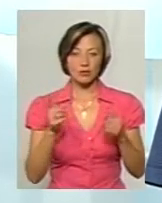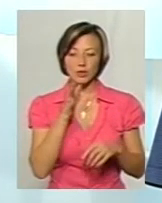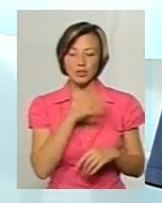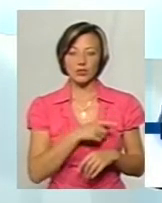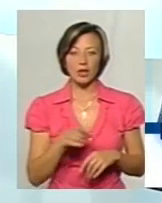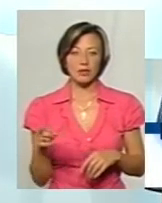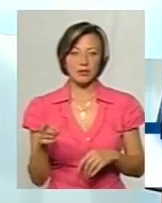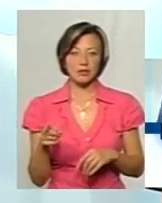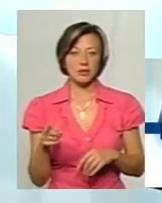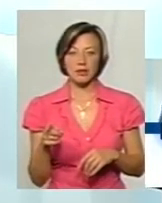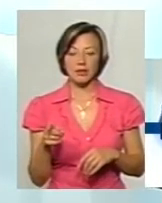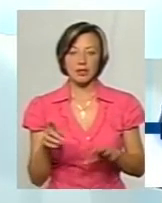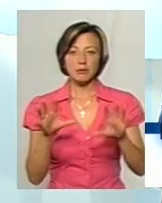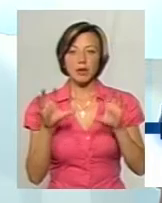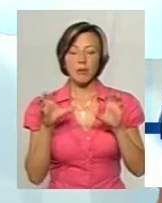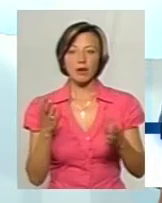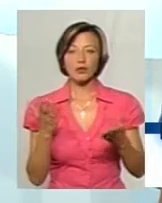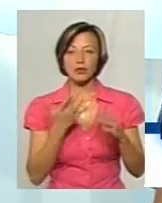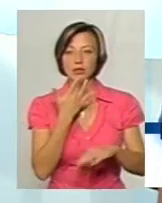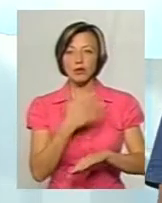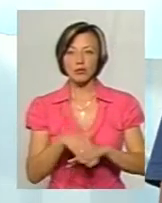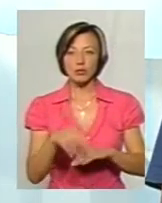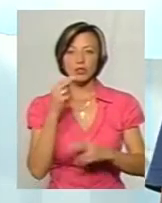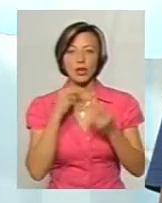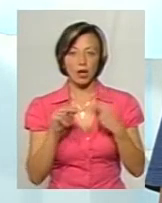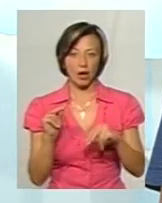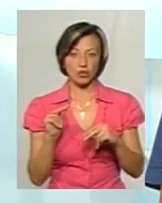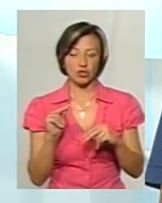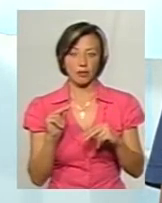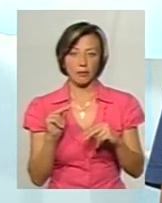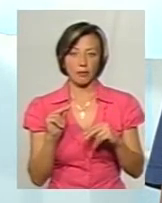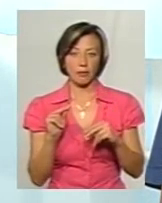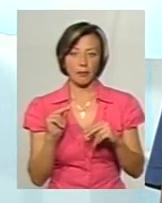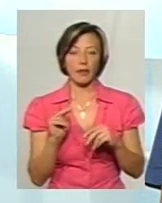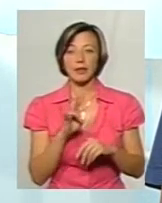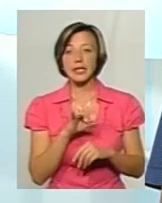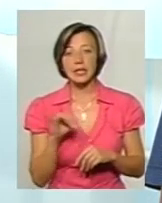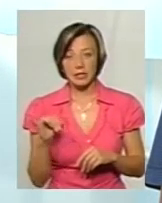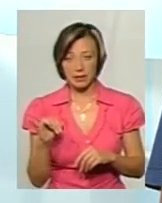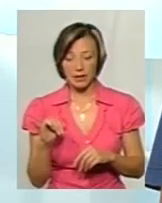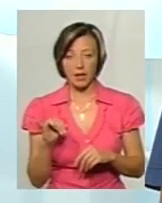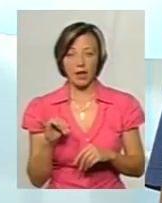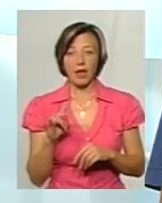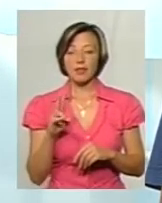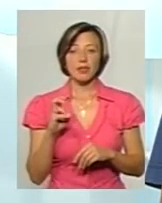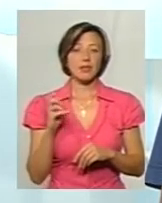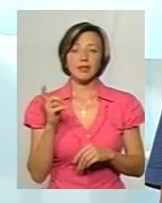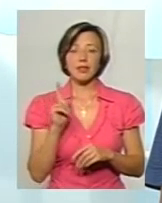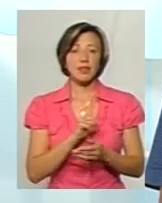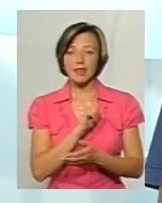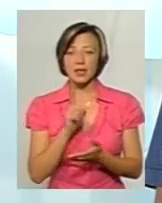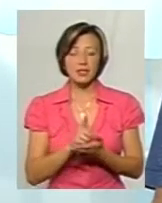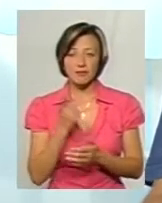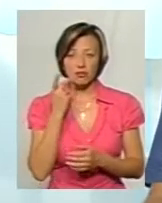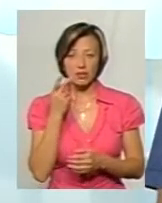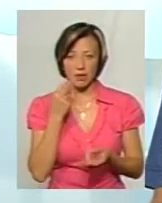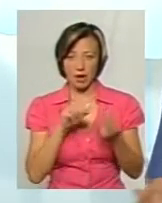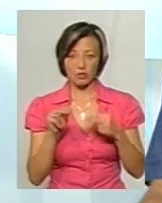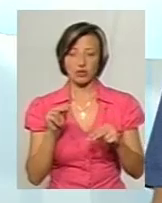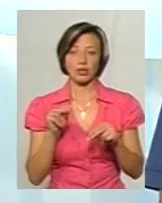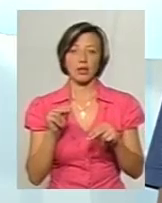що сприймається, що зарубіжне воно краще. Ні, далеко воно не краще. Я кажу, що